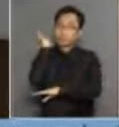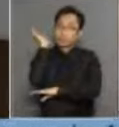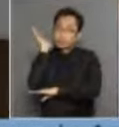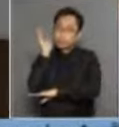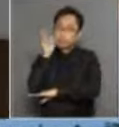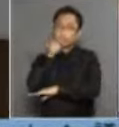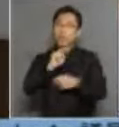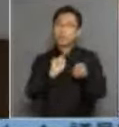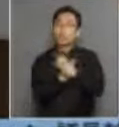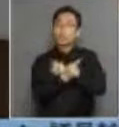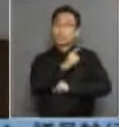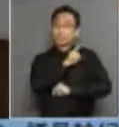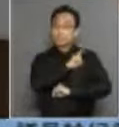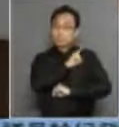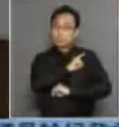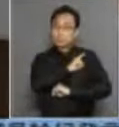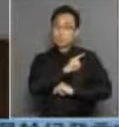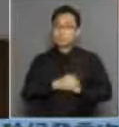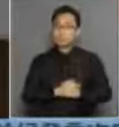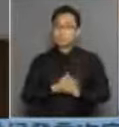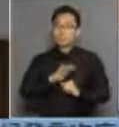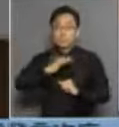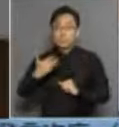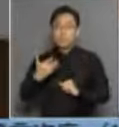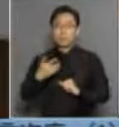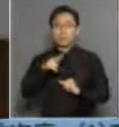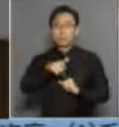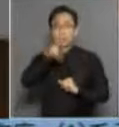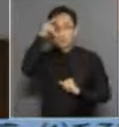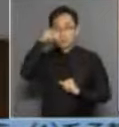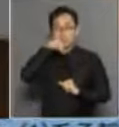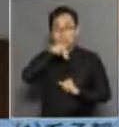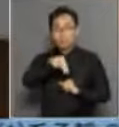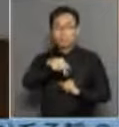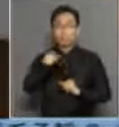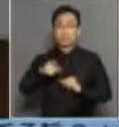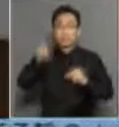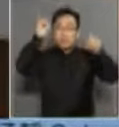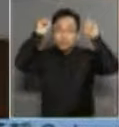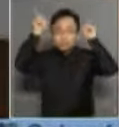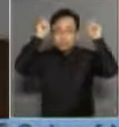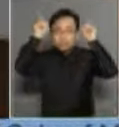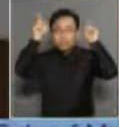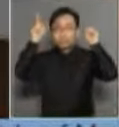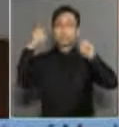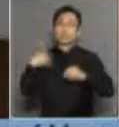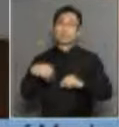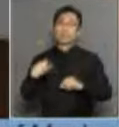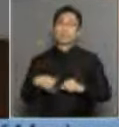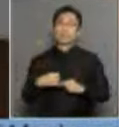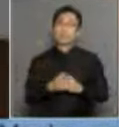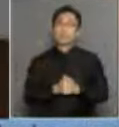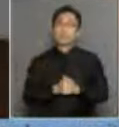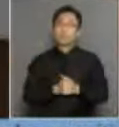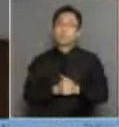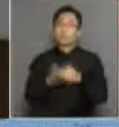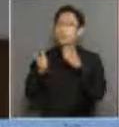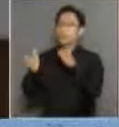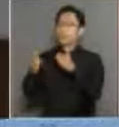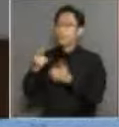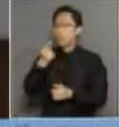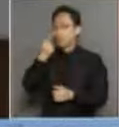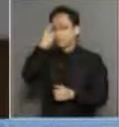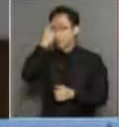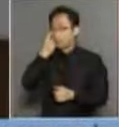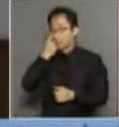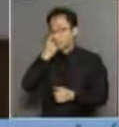己，但係佢作為一個行會成員，佢唔可以亂噏嘅。嗱，我又講翻梁振英，其實我要講梁振英嘅，不過講講下扯